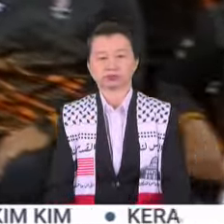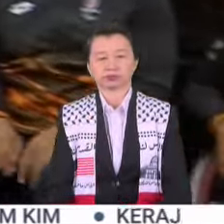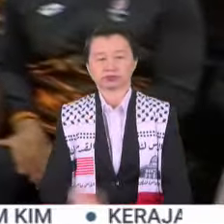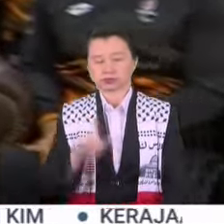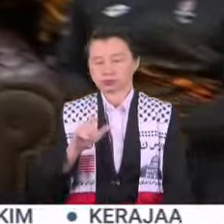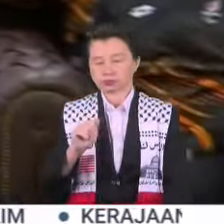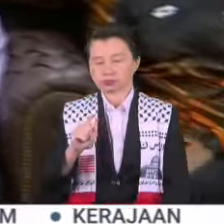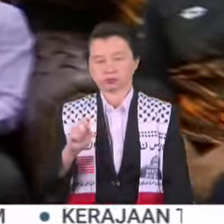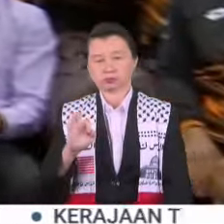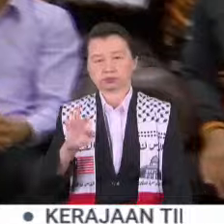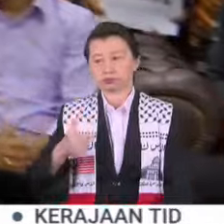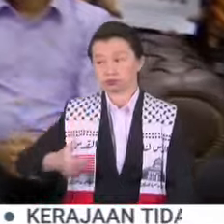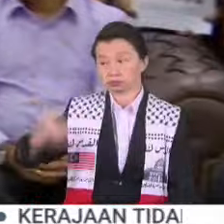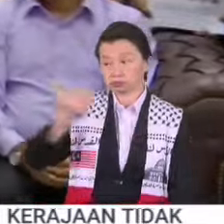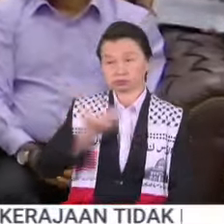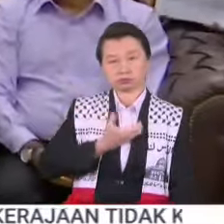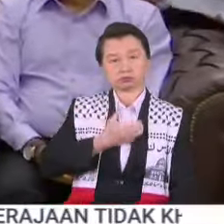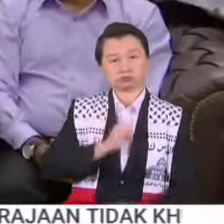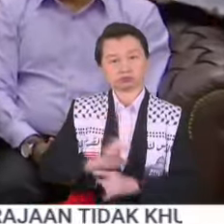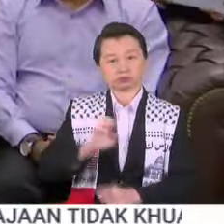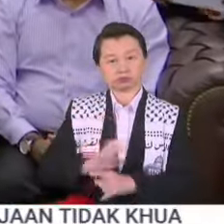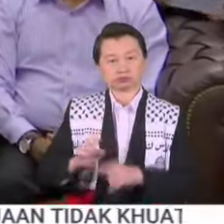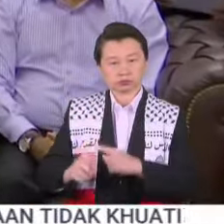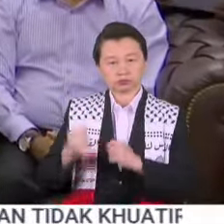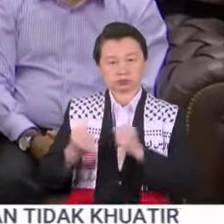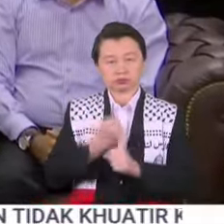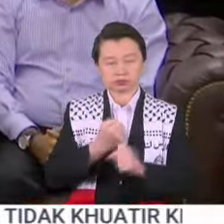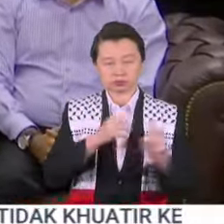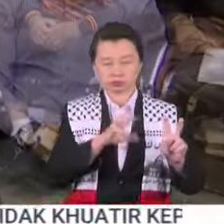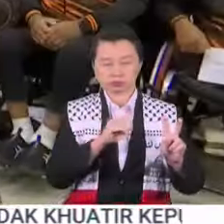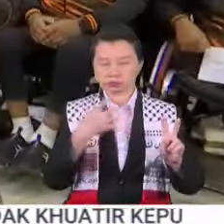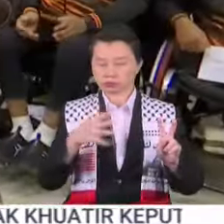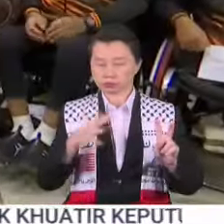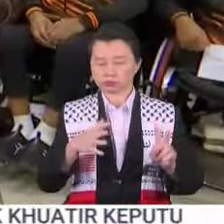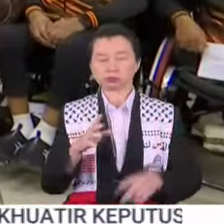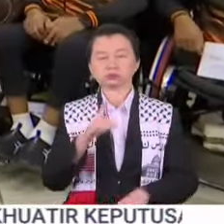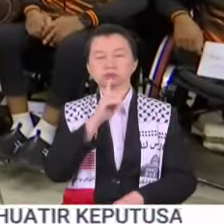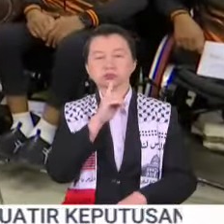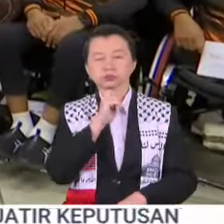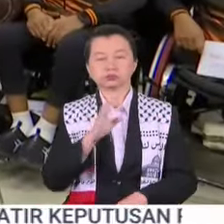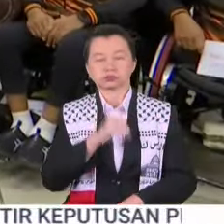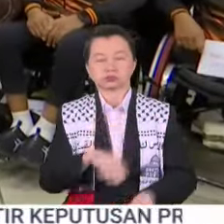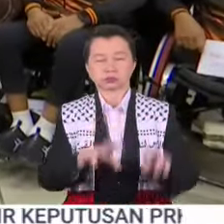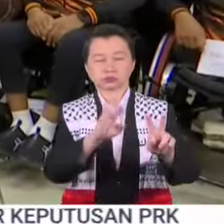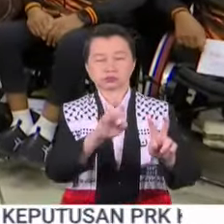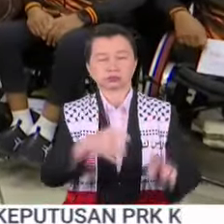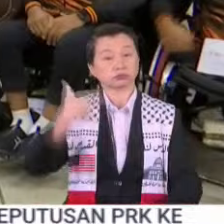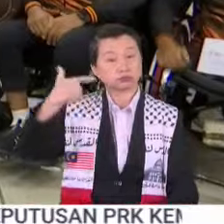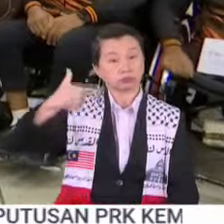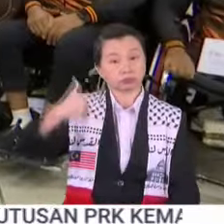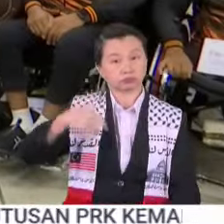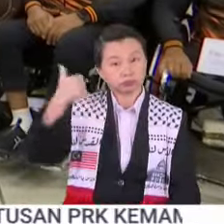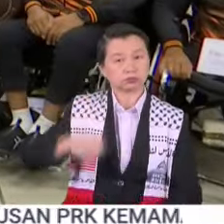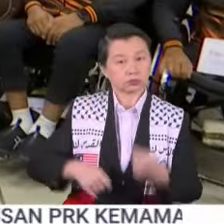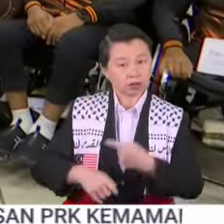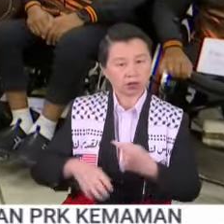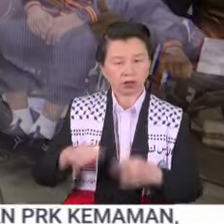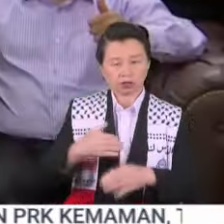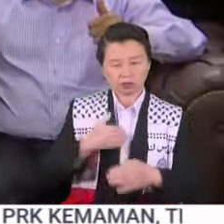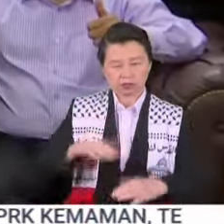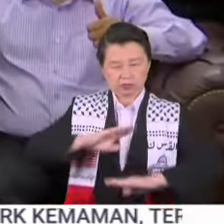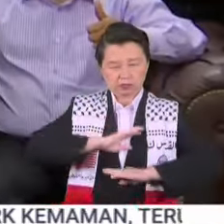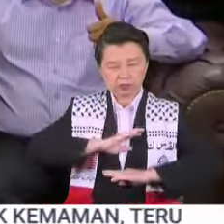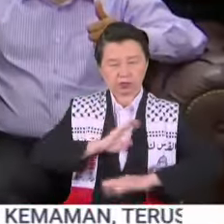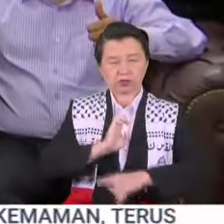Latif sebelum ini pemenang emas dalam temasya berprestij itu pada tahun 2015 di Doha dan 2017 di London sebelum terpaksa berpuas hati dengan